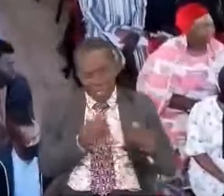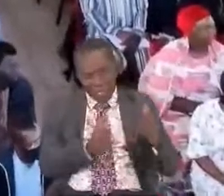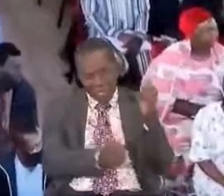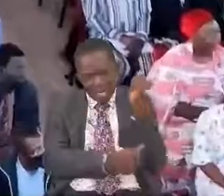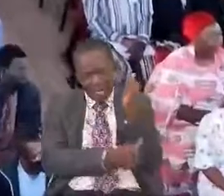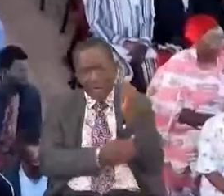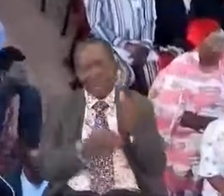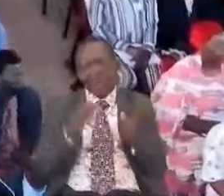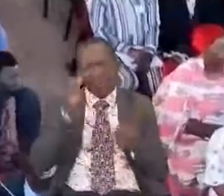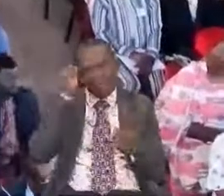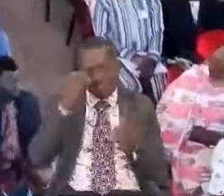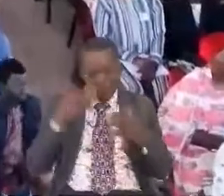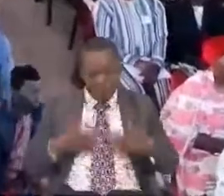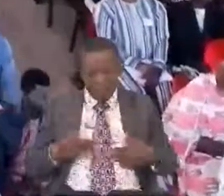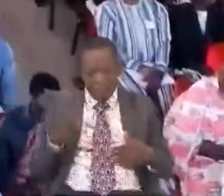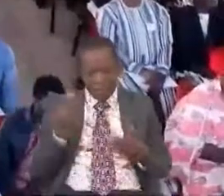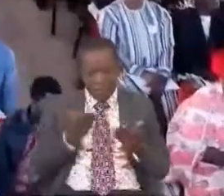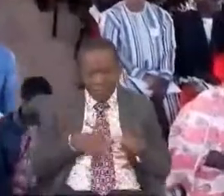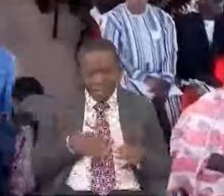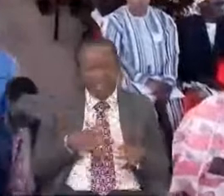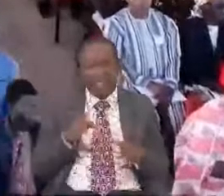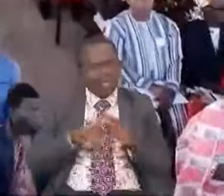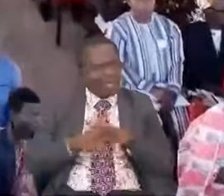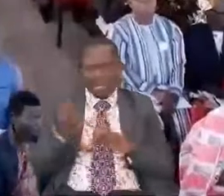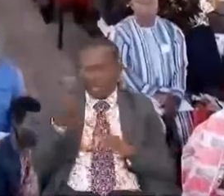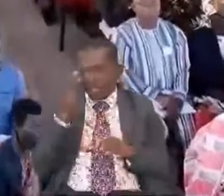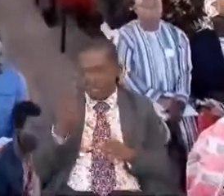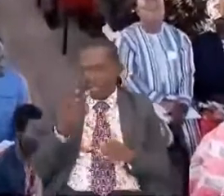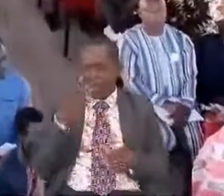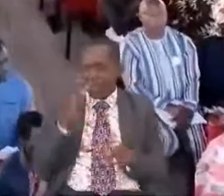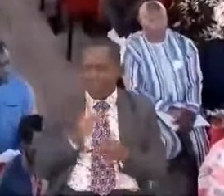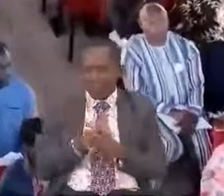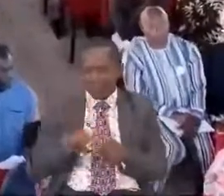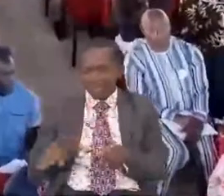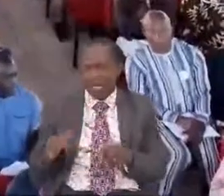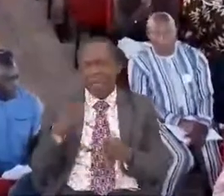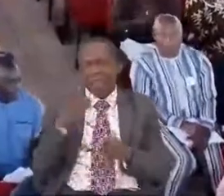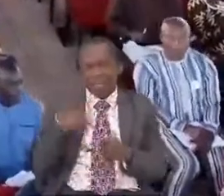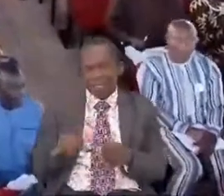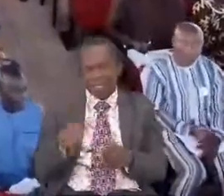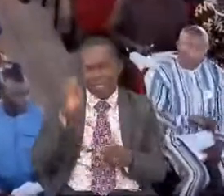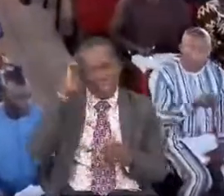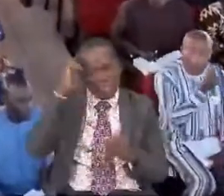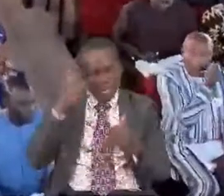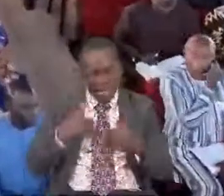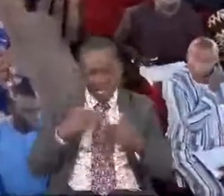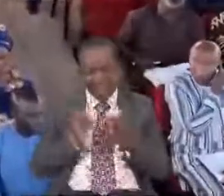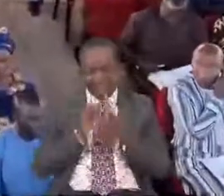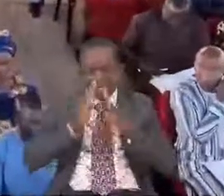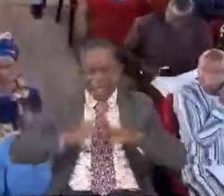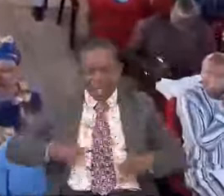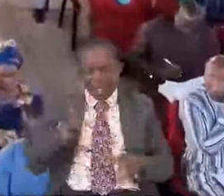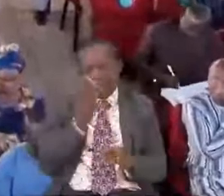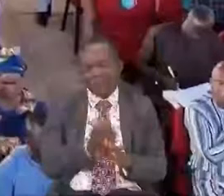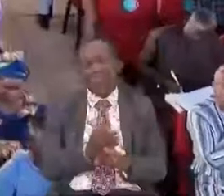que Dieu donnera l'enfant promis, il avait la foi sans, silencieux, la foi sans la vue.